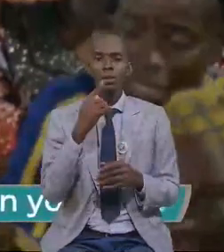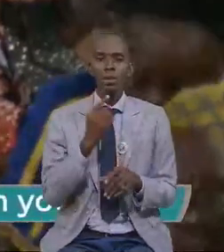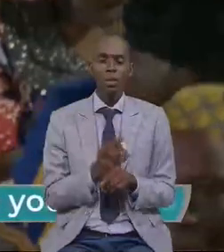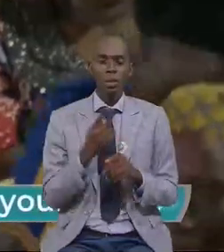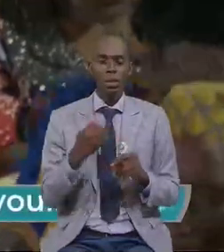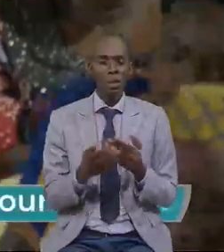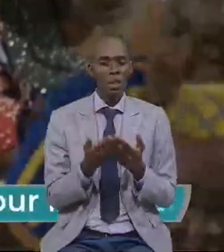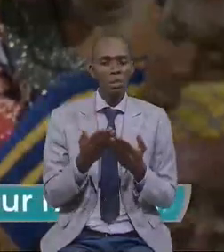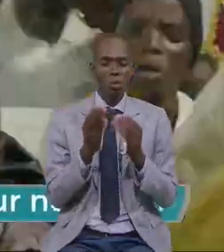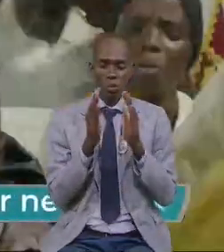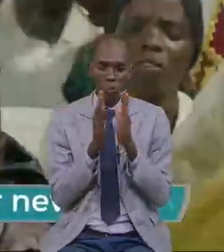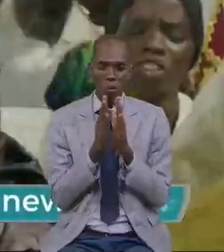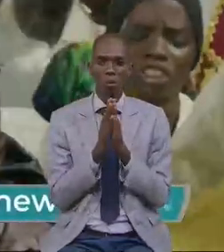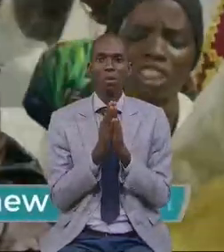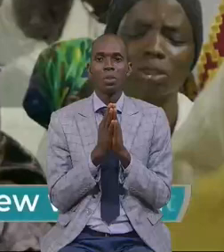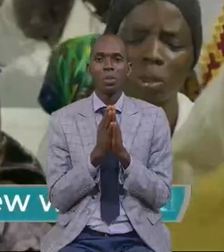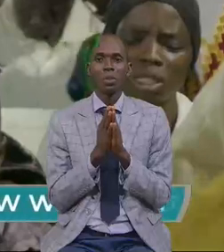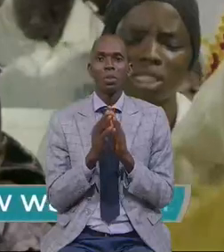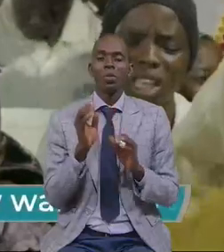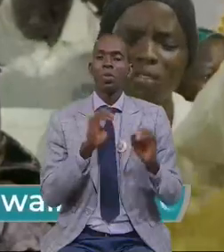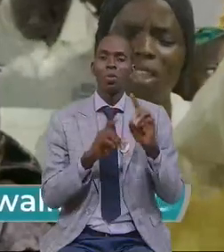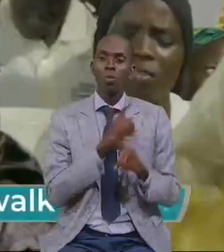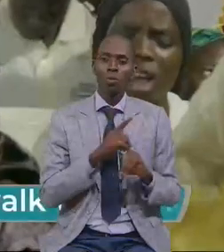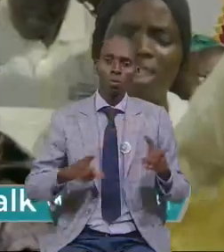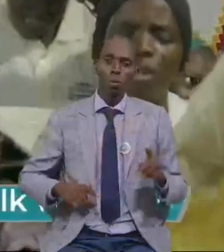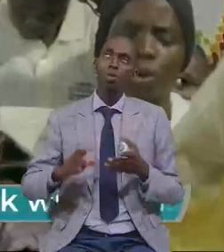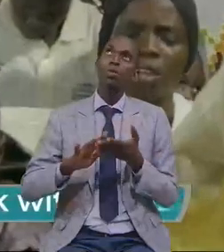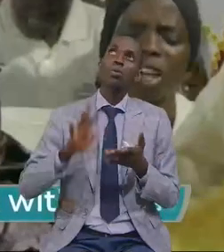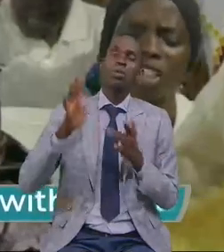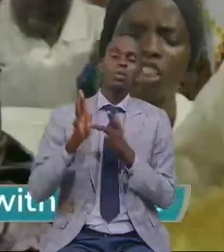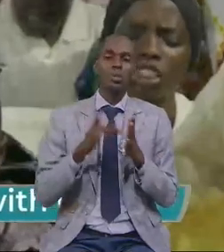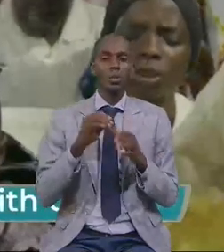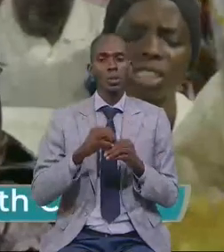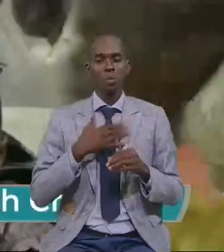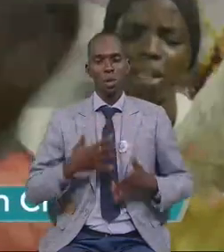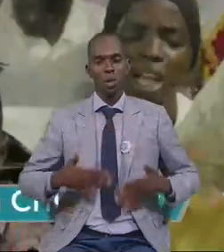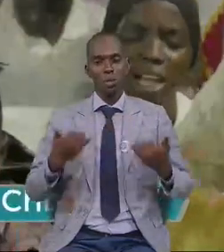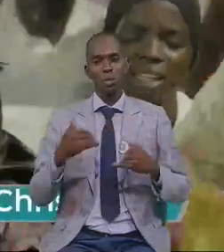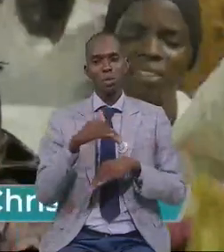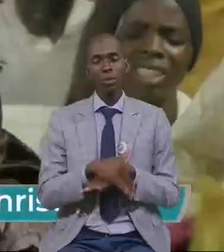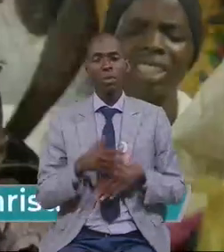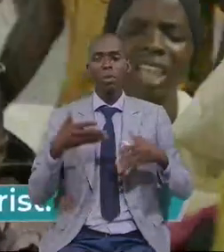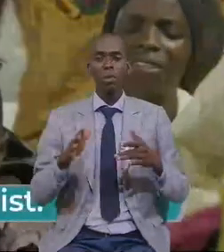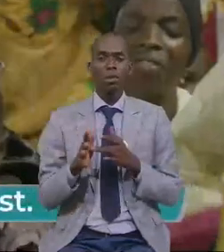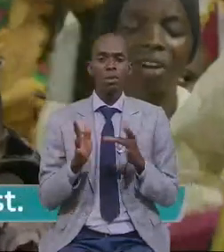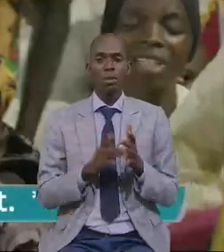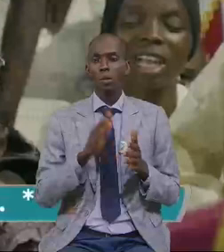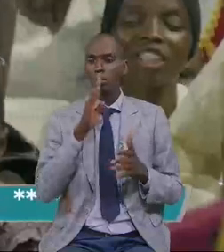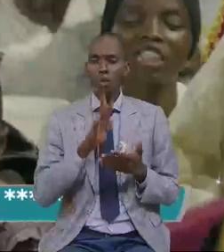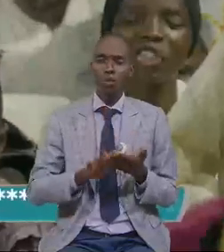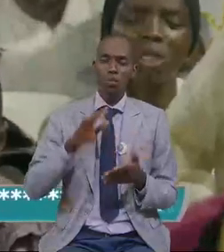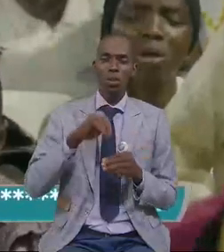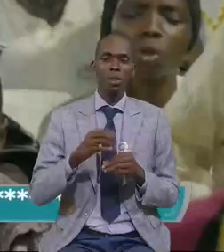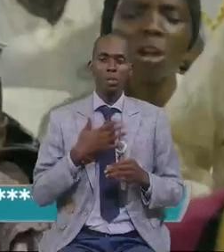Ô Seigneur, glorifie Jésus dans ma vie ce soir. Que Jésus soit glorifié sur mes situations